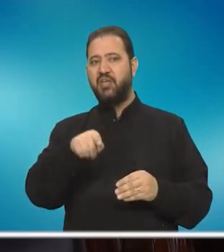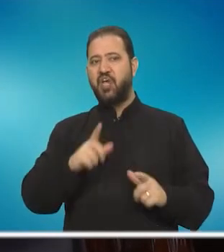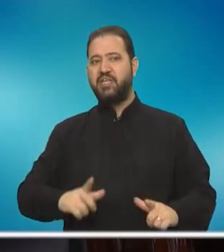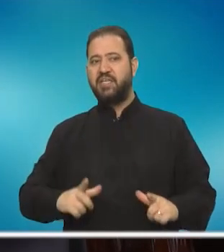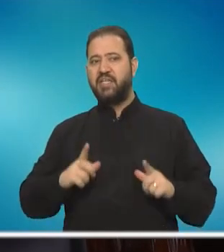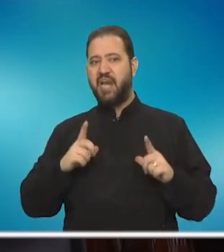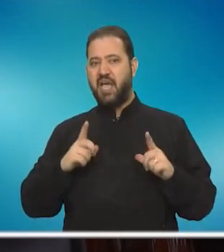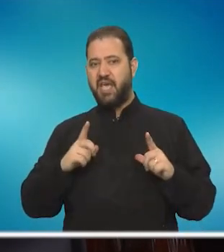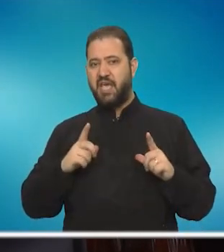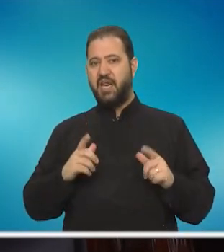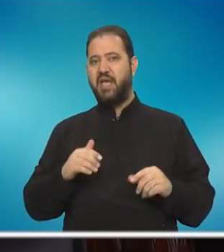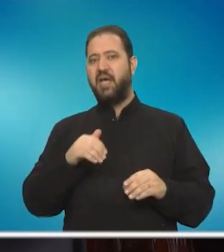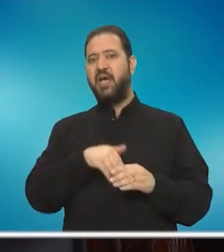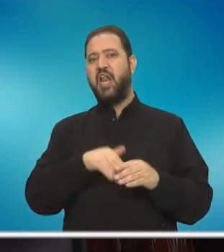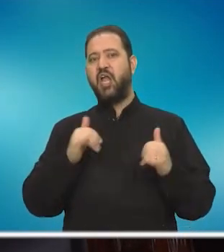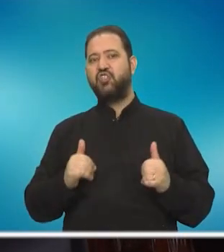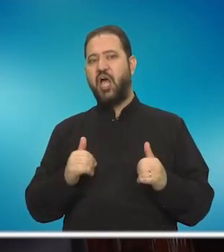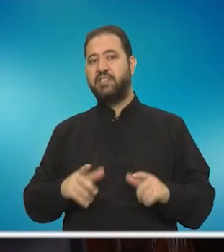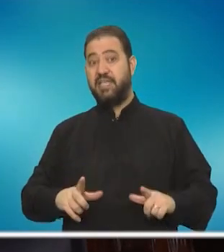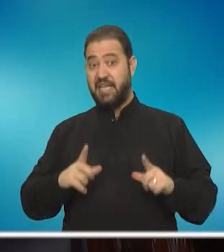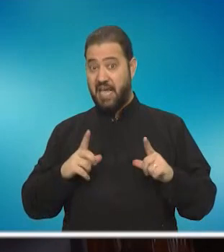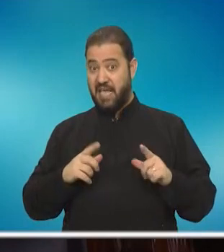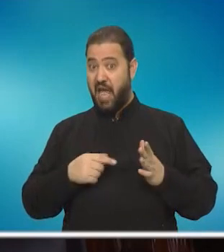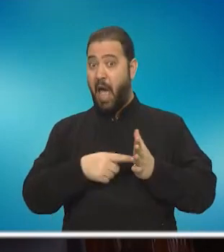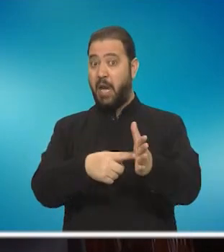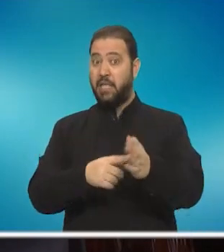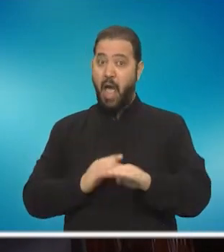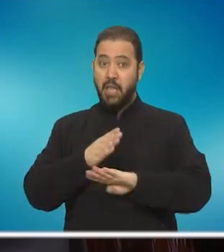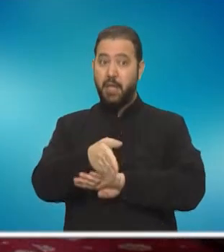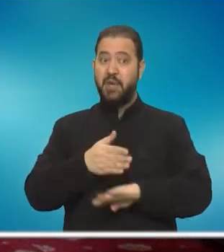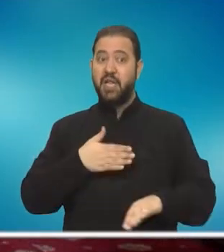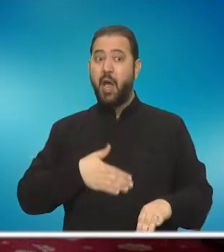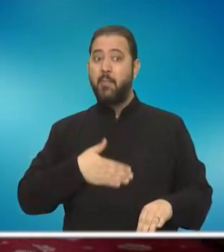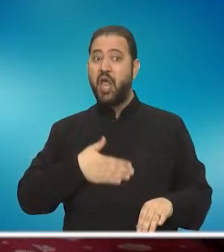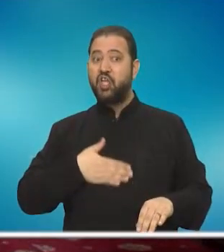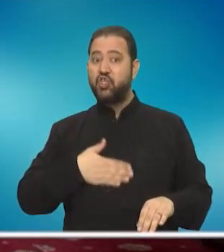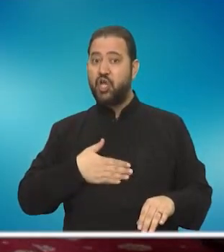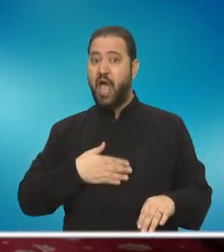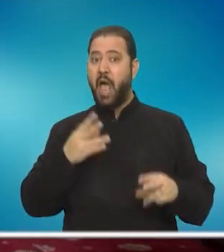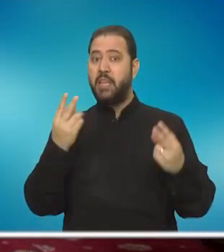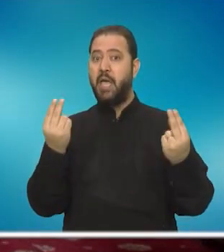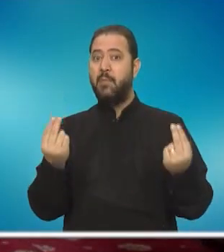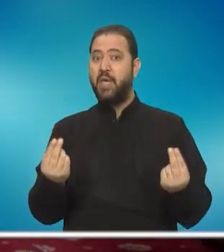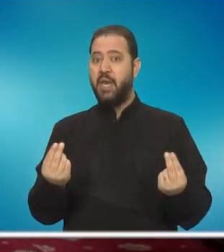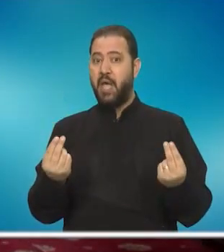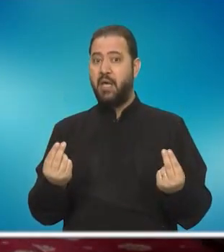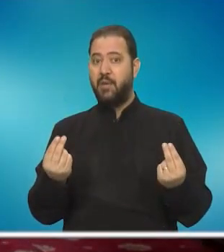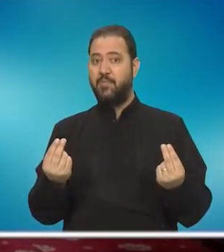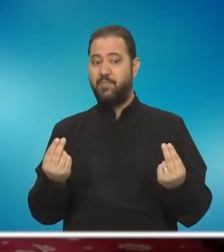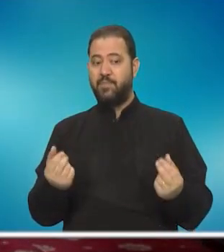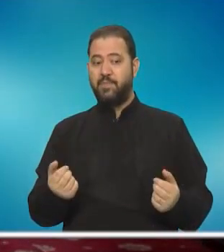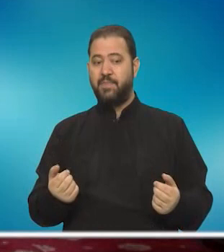această stare, bucuria de a fi în această stare exprimată prin plăcerea, prin starea de bine